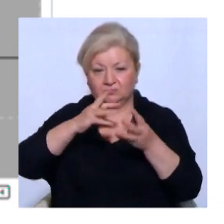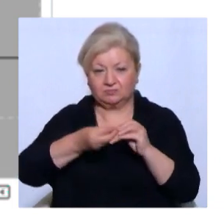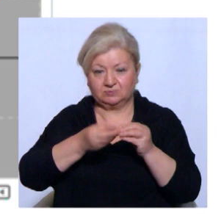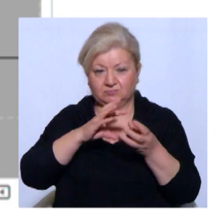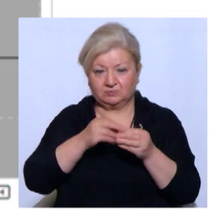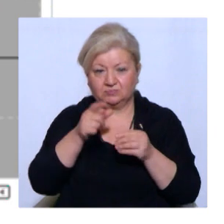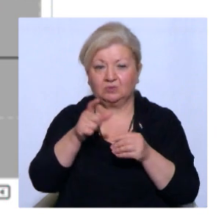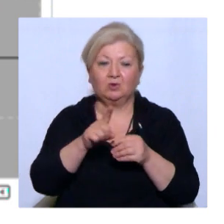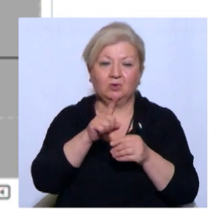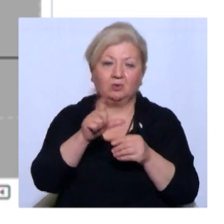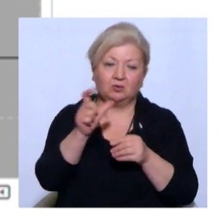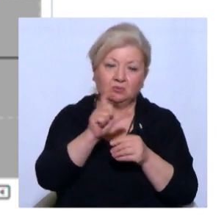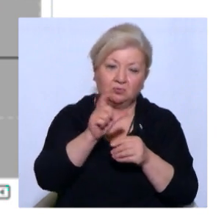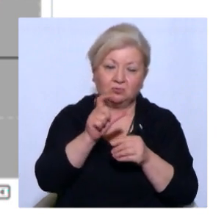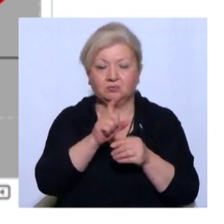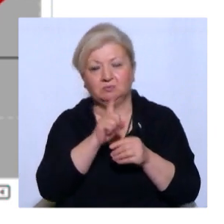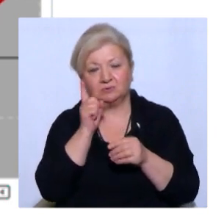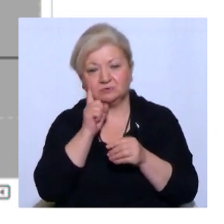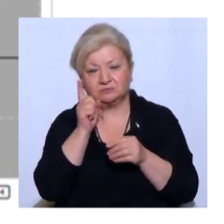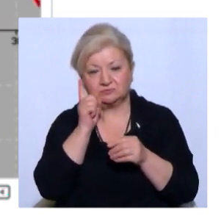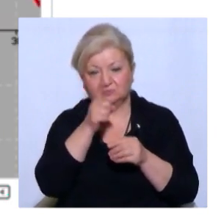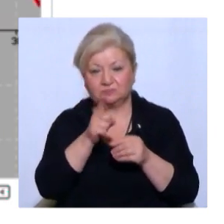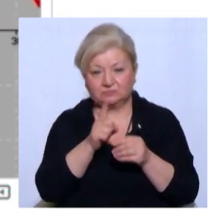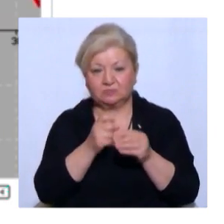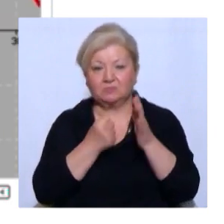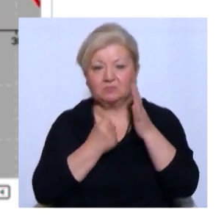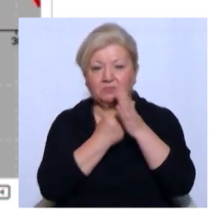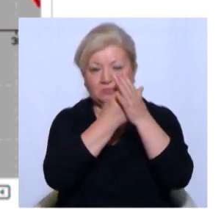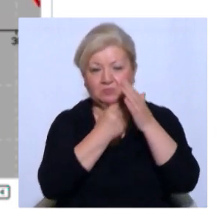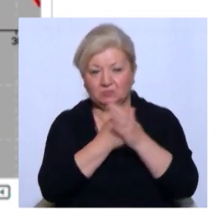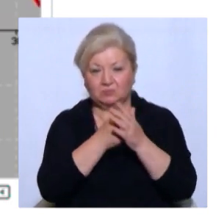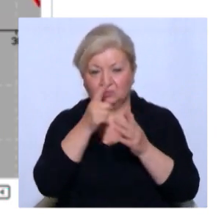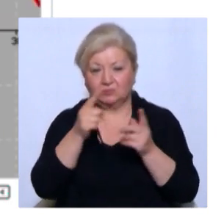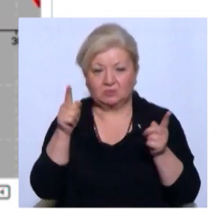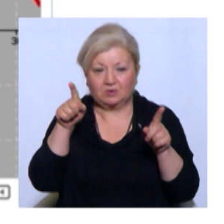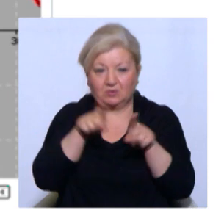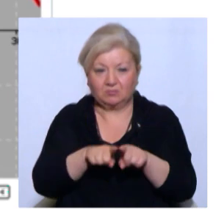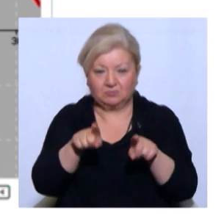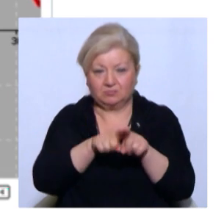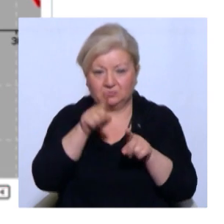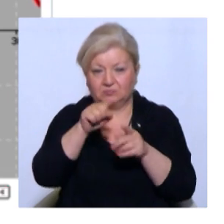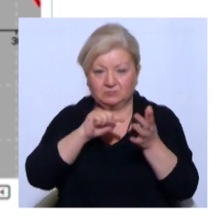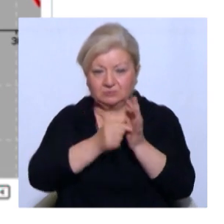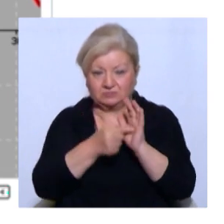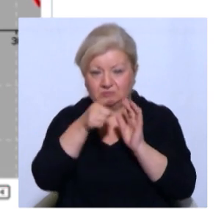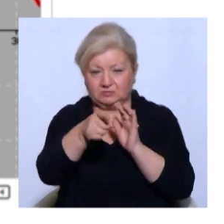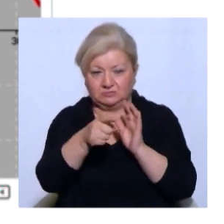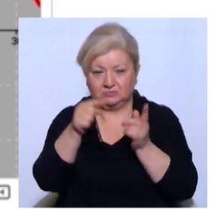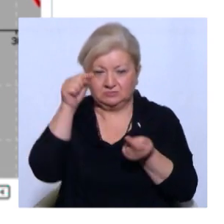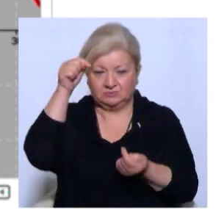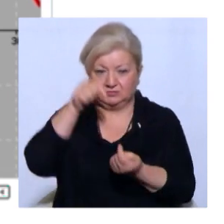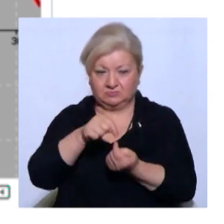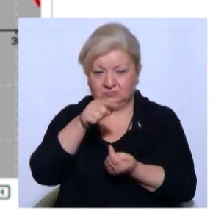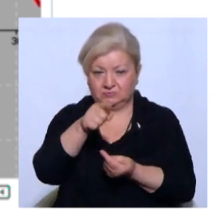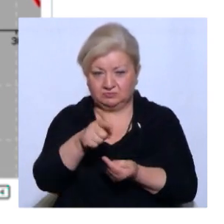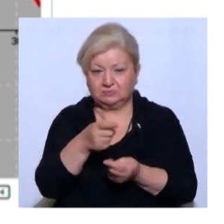ტალღის მაქსიმუმები დაემთხვას აი ამ წერტილს. ამრიგად გვაქვს ეს რეზულტატი, აქაც არის მაქსიმუმი რეზულტატი